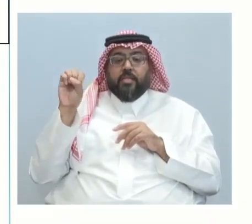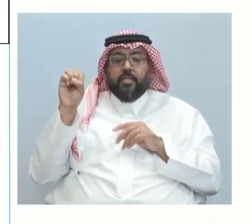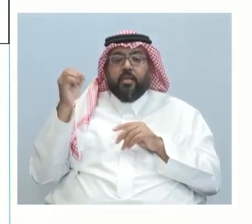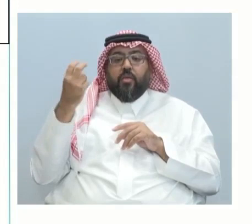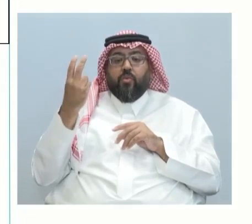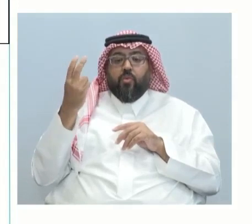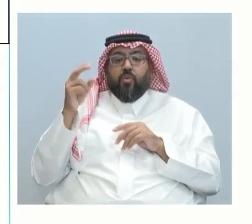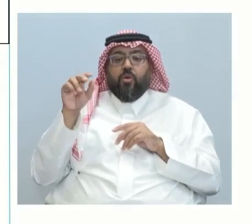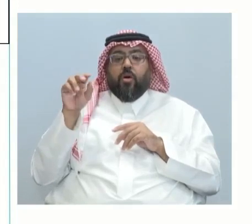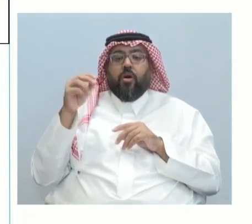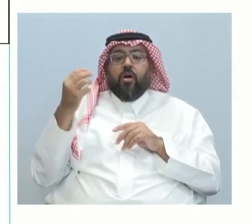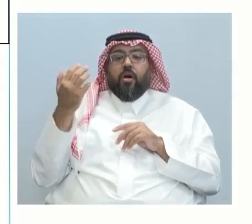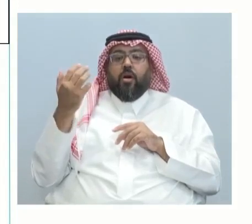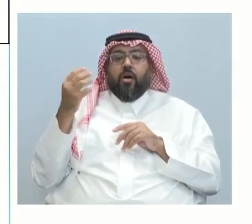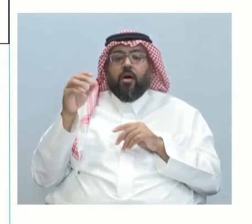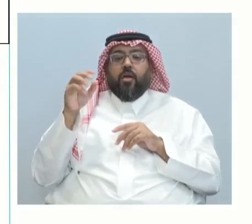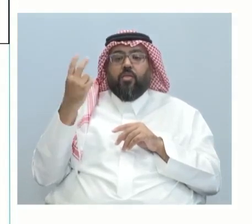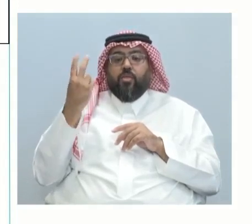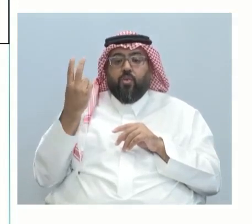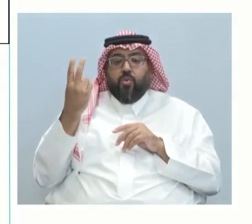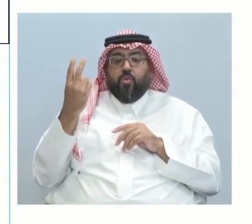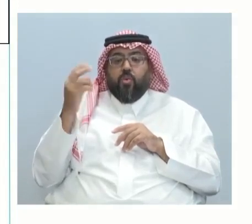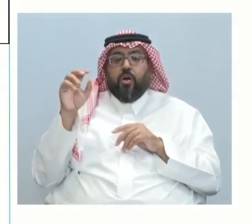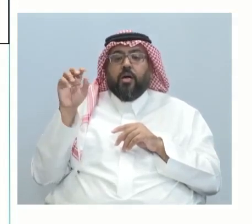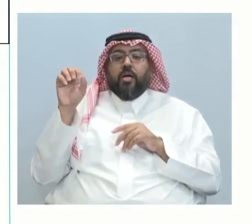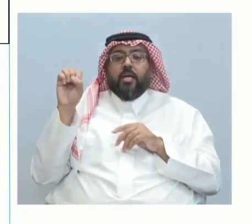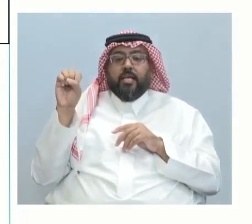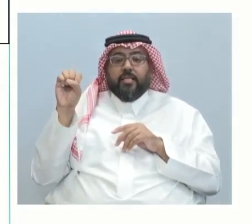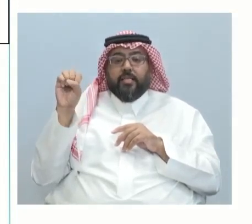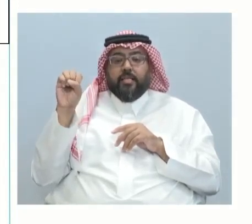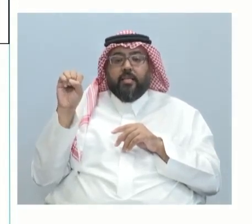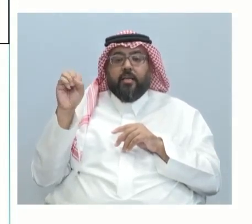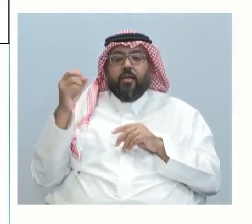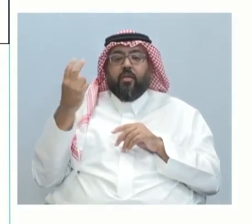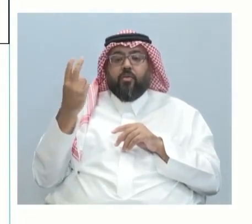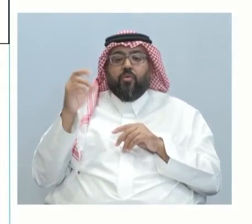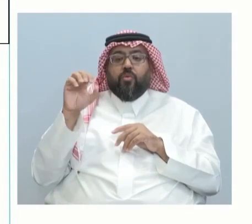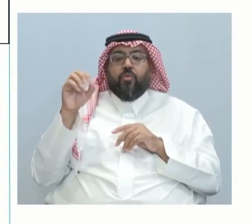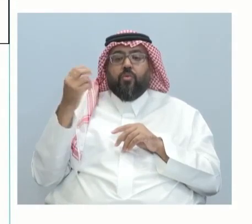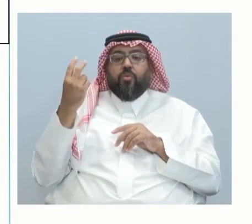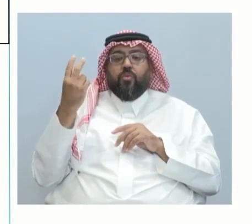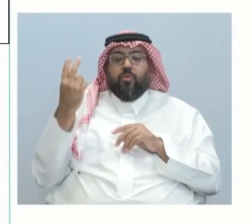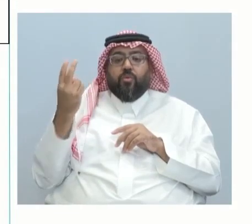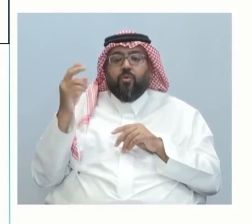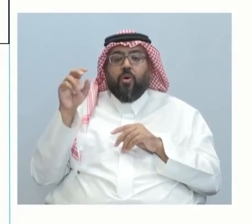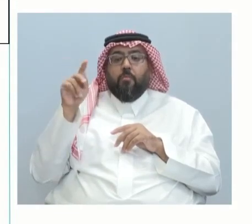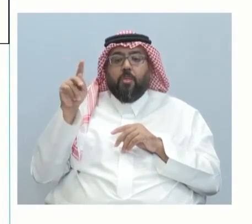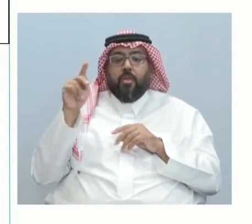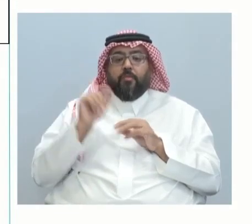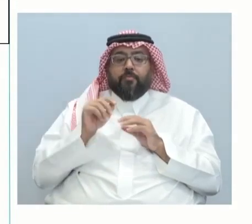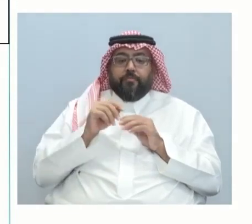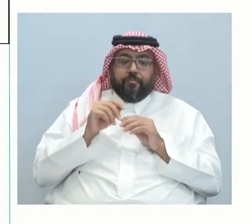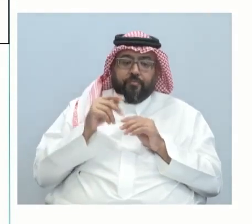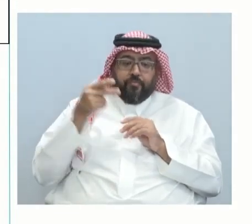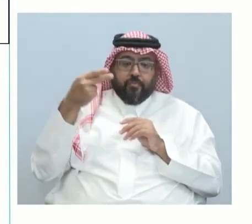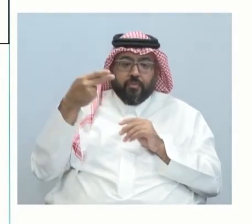لما تجي توزعهم الاف ما دام انه سالب معناته لديه الكترون زياده الكترون زياده هذا هو الالكترون